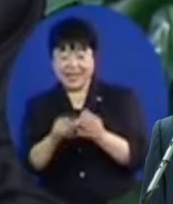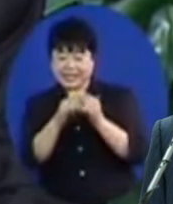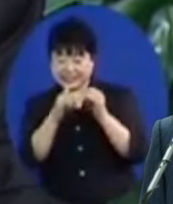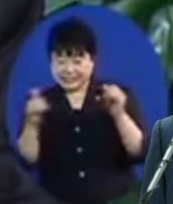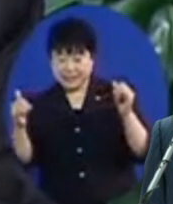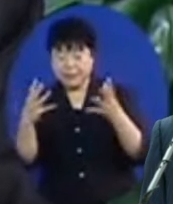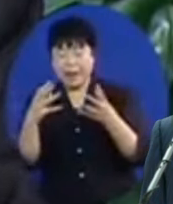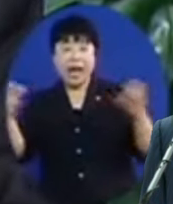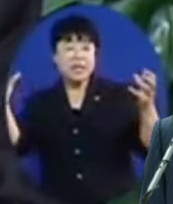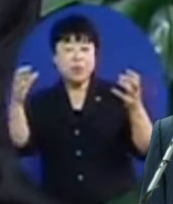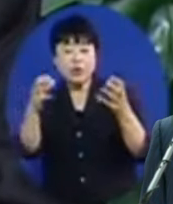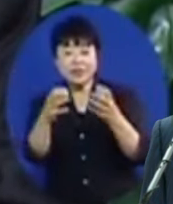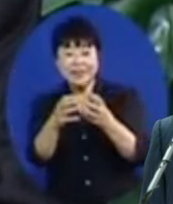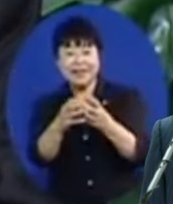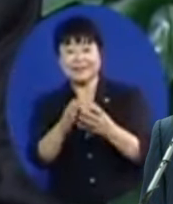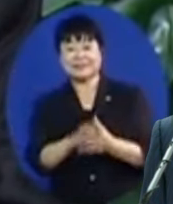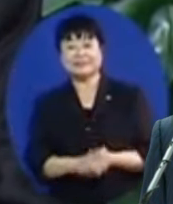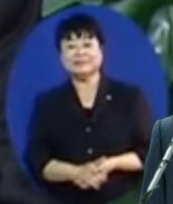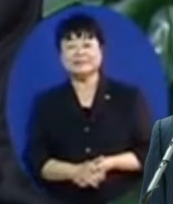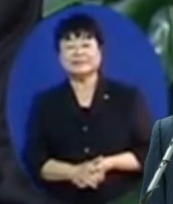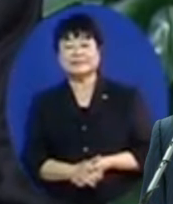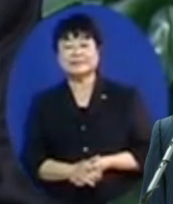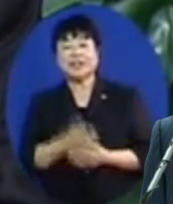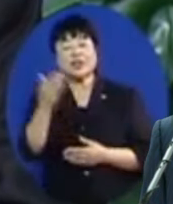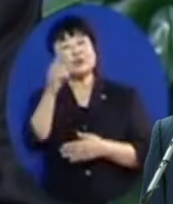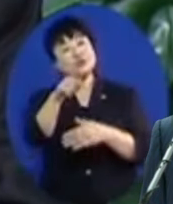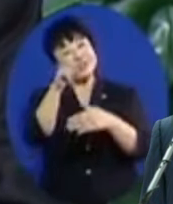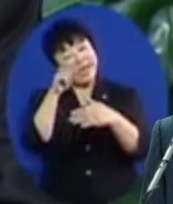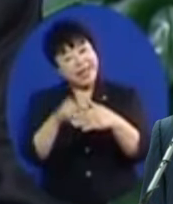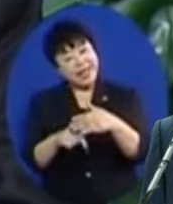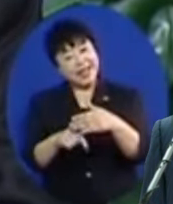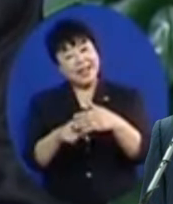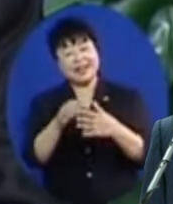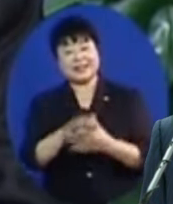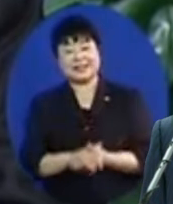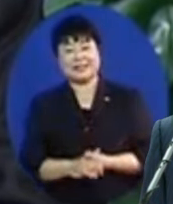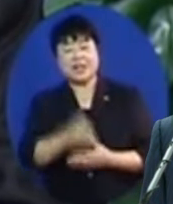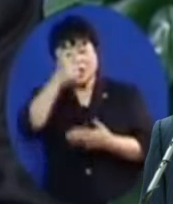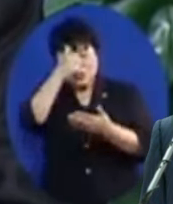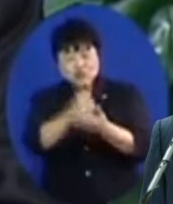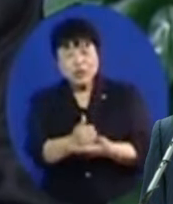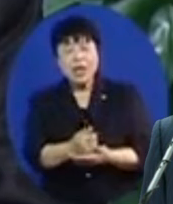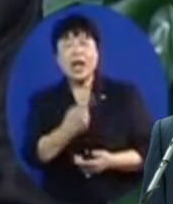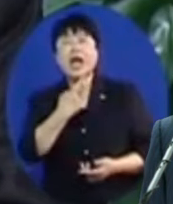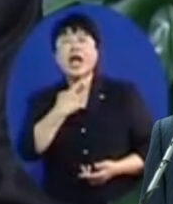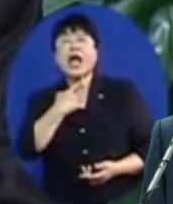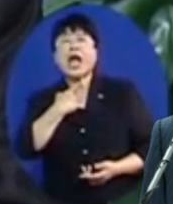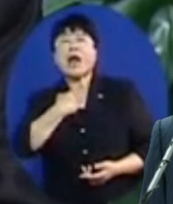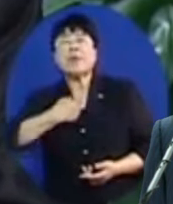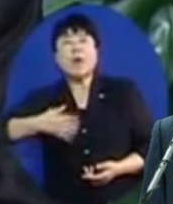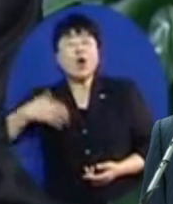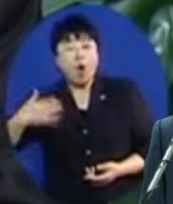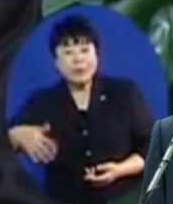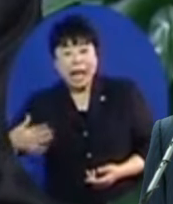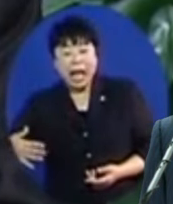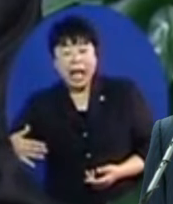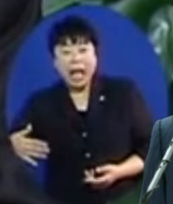사람들이 그때 많이 모였는데 여러분 중에 죄를 한 번도 안 지은 사람이 있으면